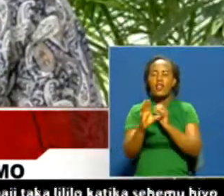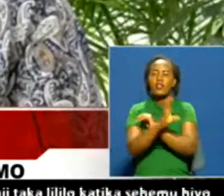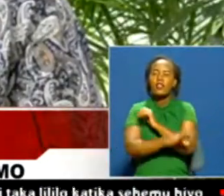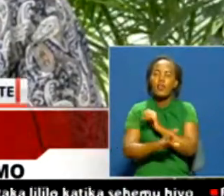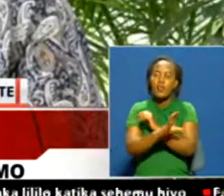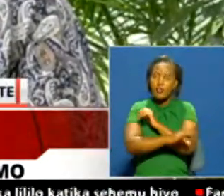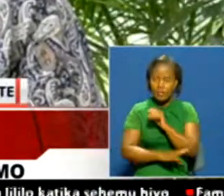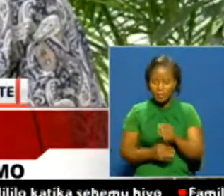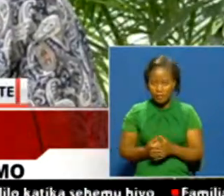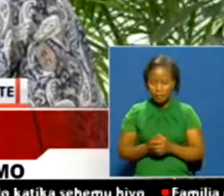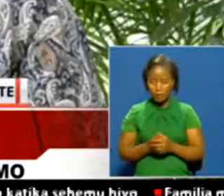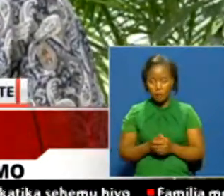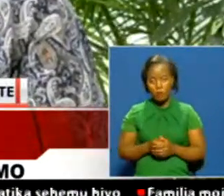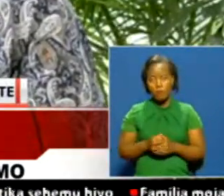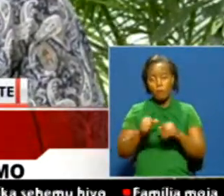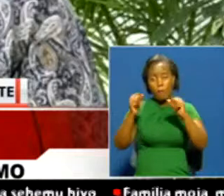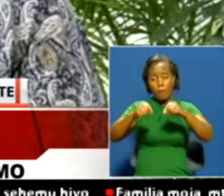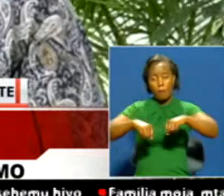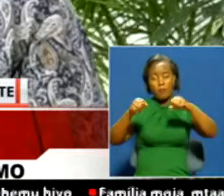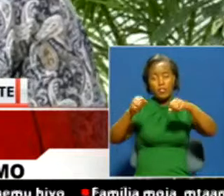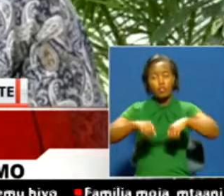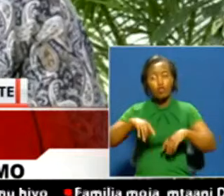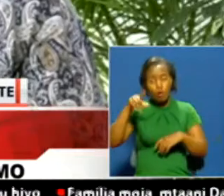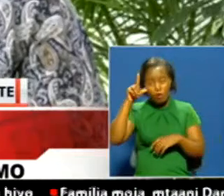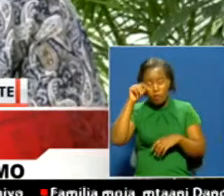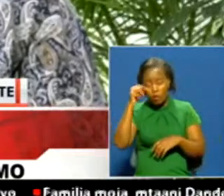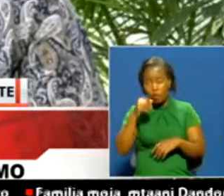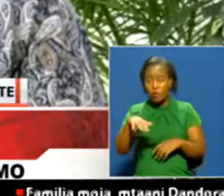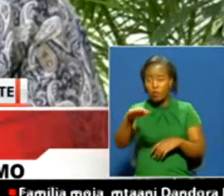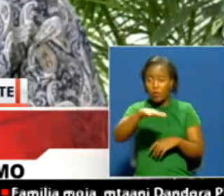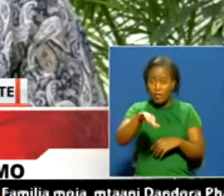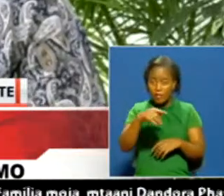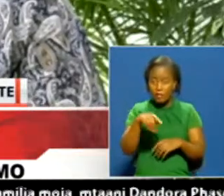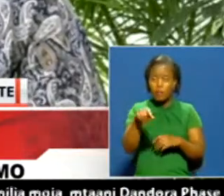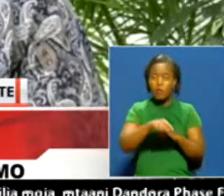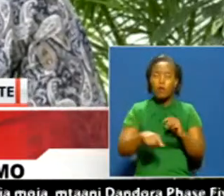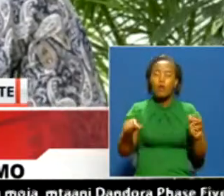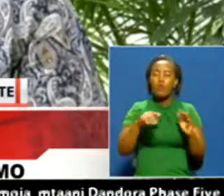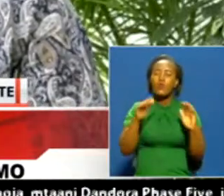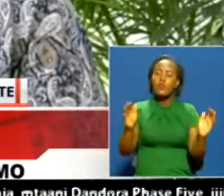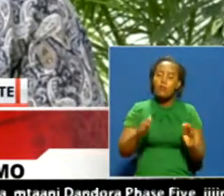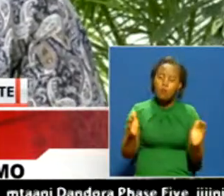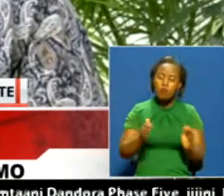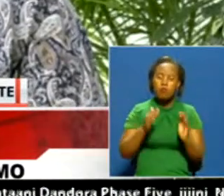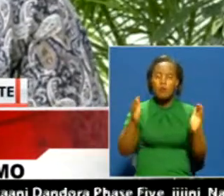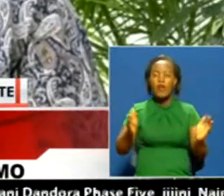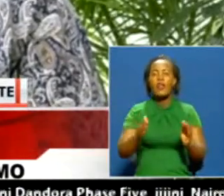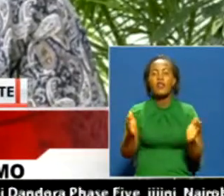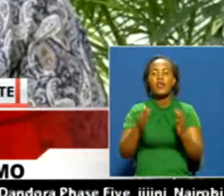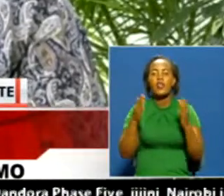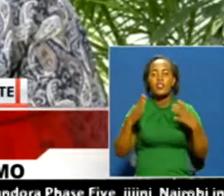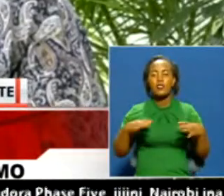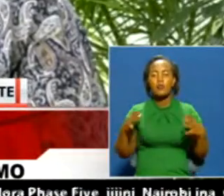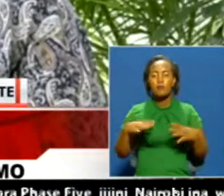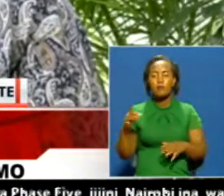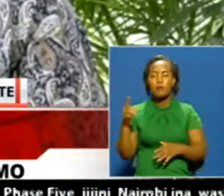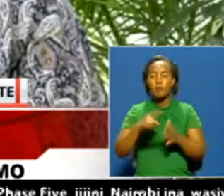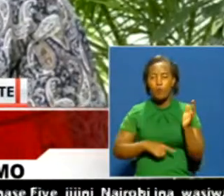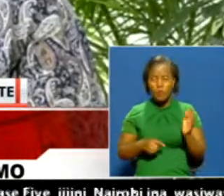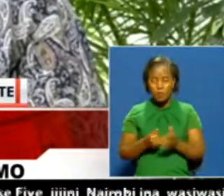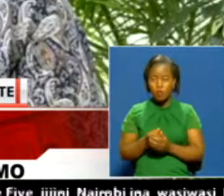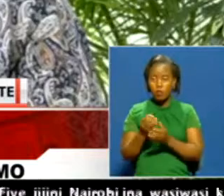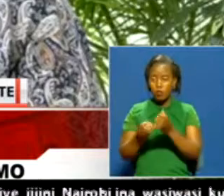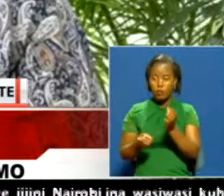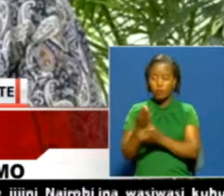for coastal area, then we would like to encourage the coastal growers to form groups